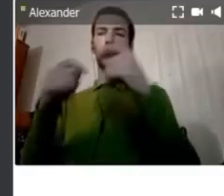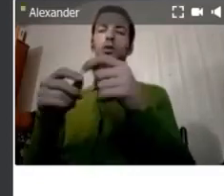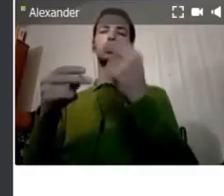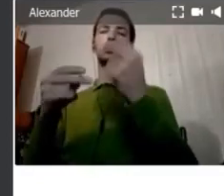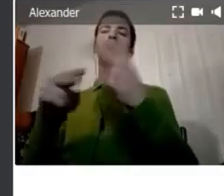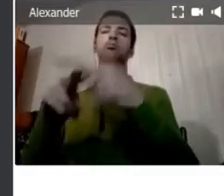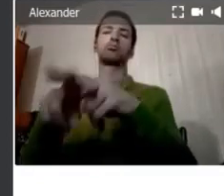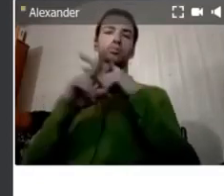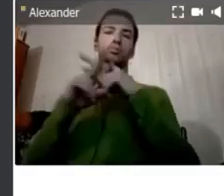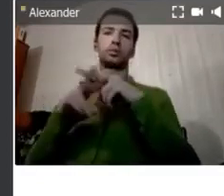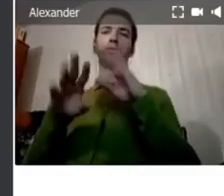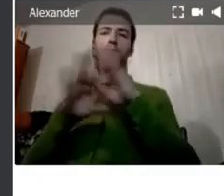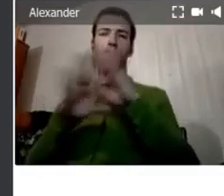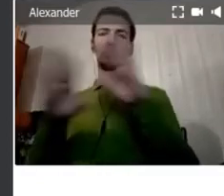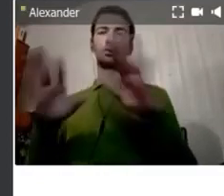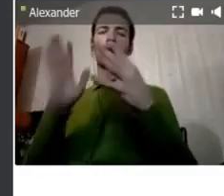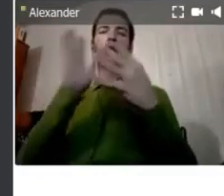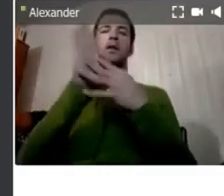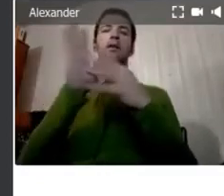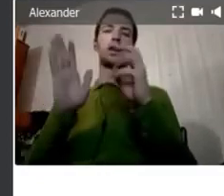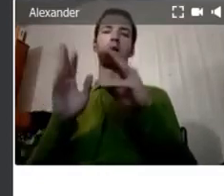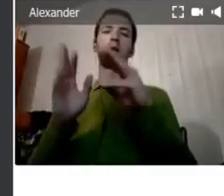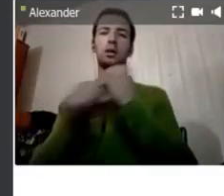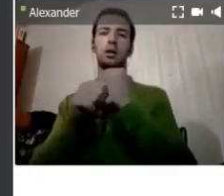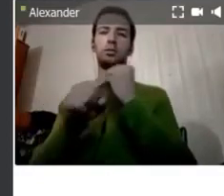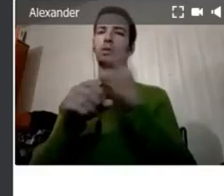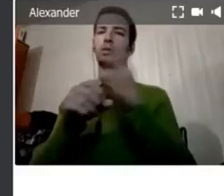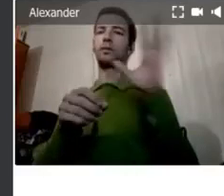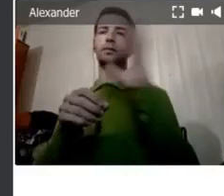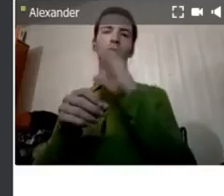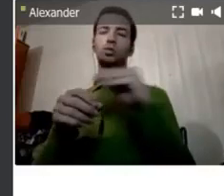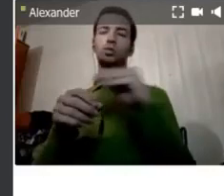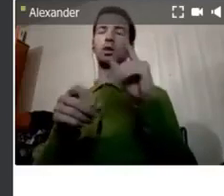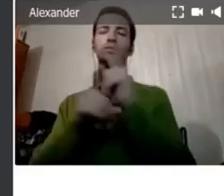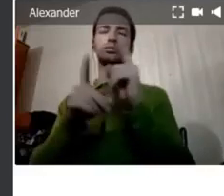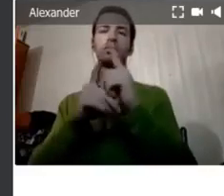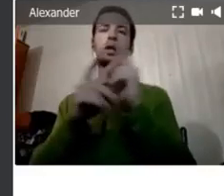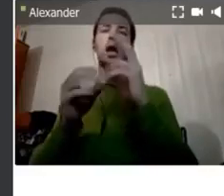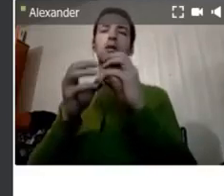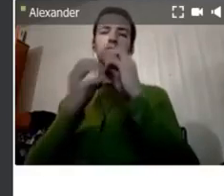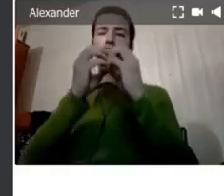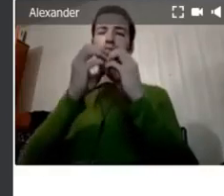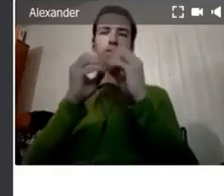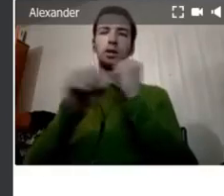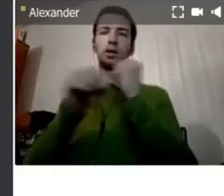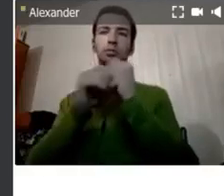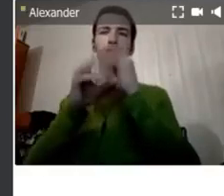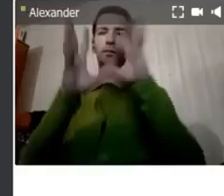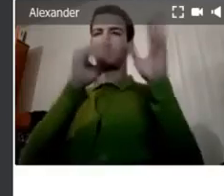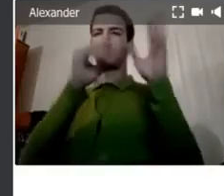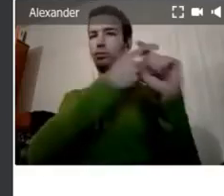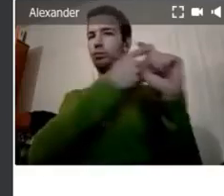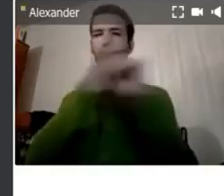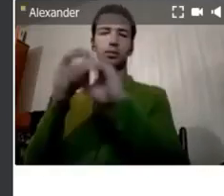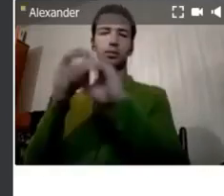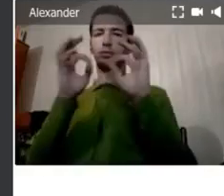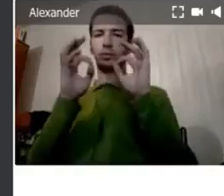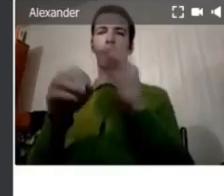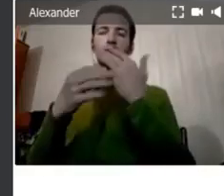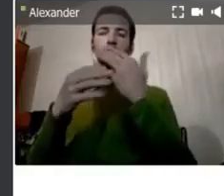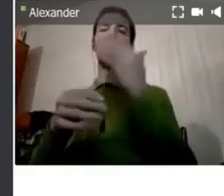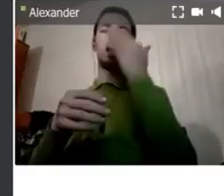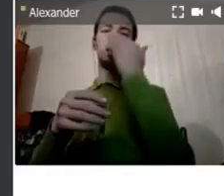постоянно растет и развивается. Так что следите за новостями. Вот так вот выглядит непосредственно